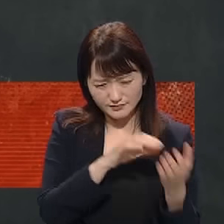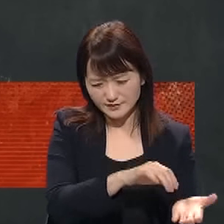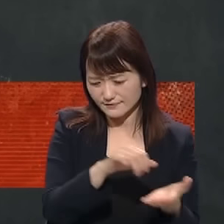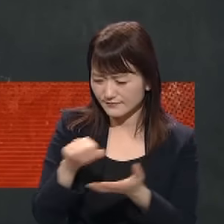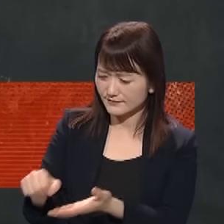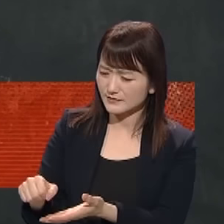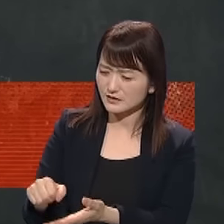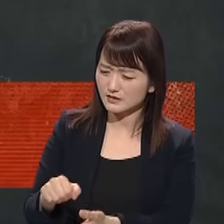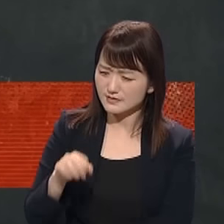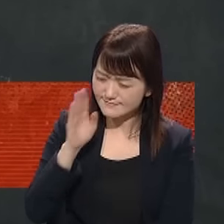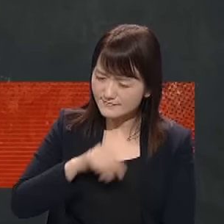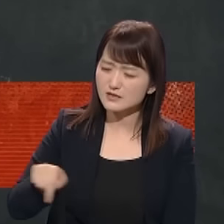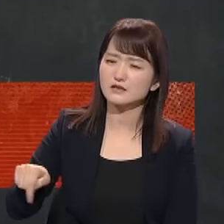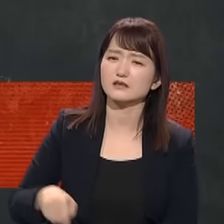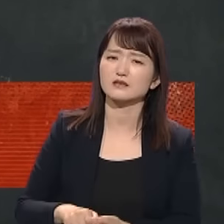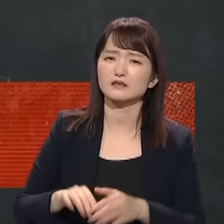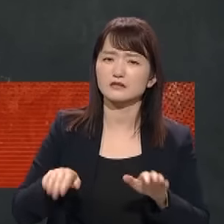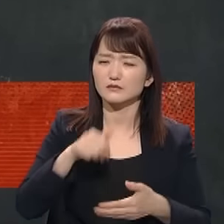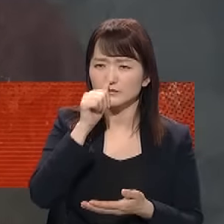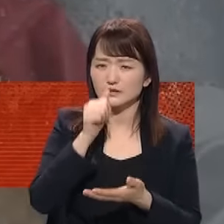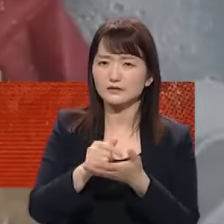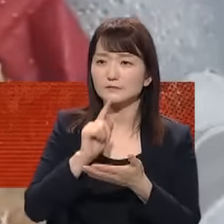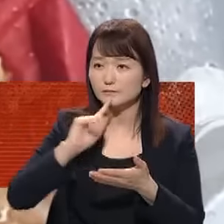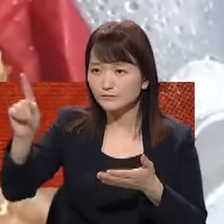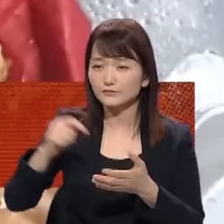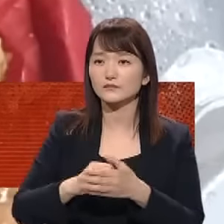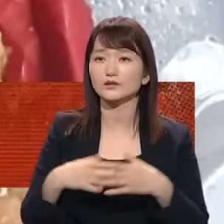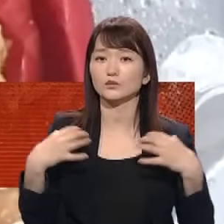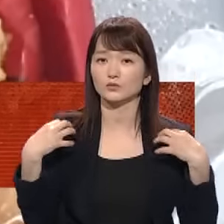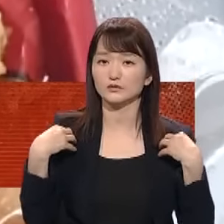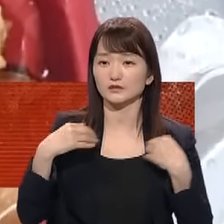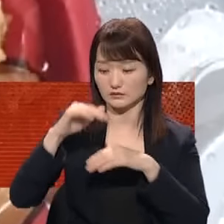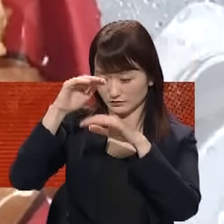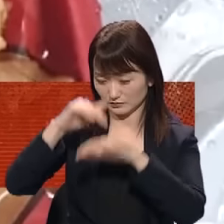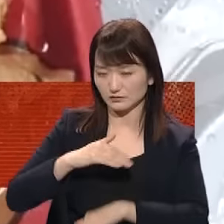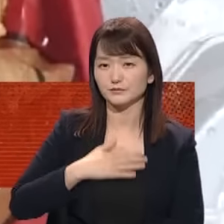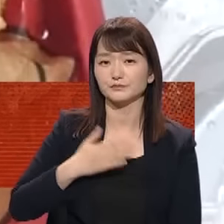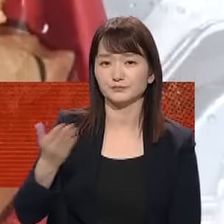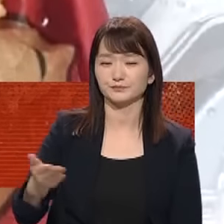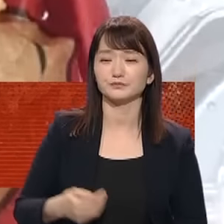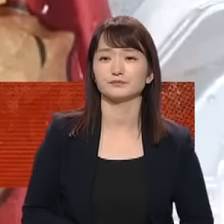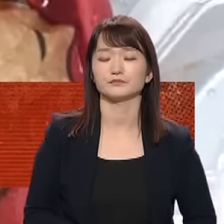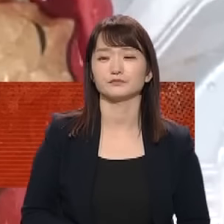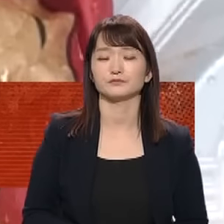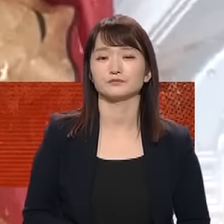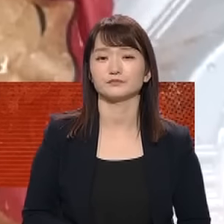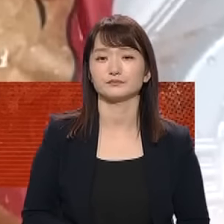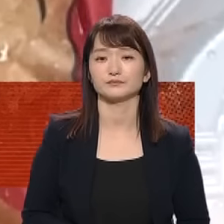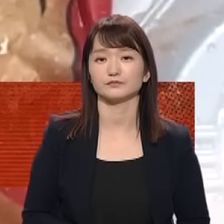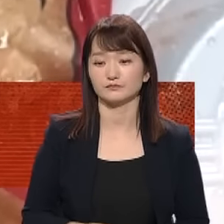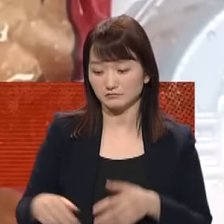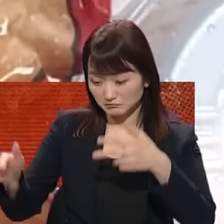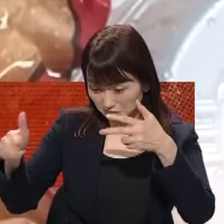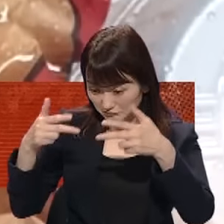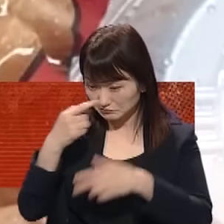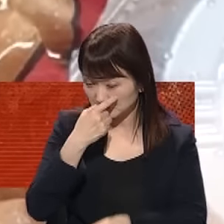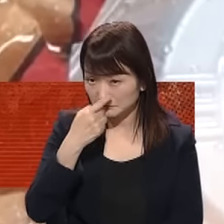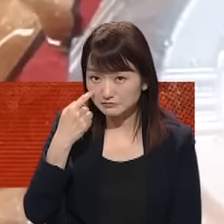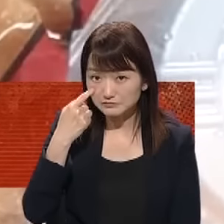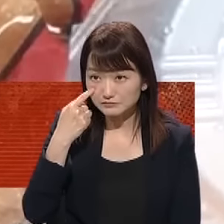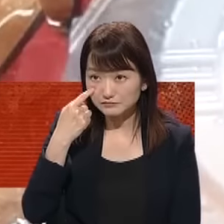괘씸하죠. 경범죄처벌법으로 신고됐고요. 구청에 해당 사실도 알렸다라고 합니다. 근데 구청에서 CCTV를 이렇게 확인을 해본 거거든요.